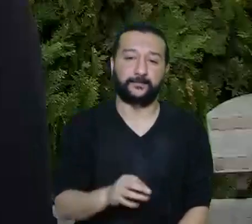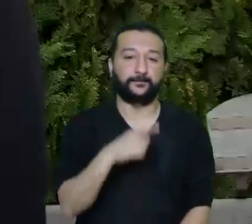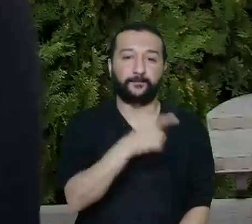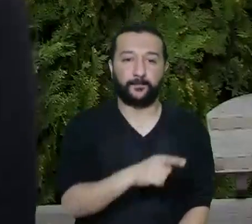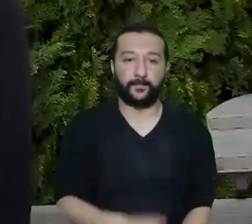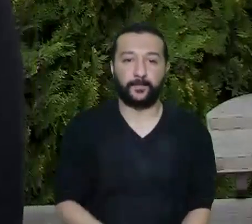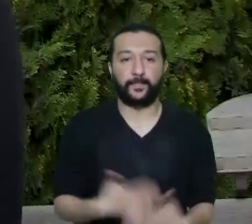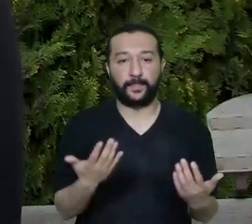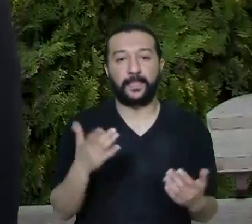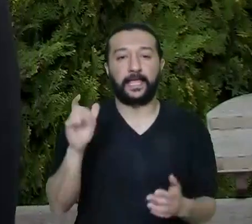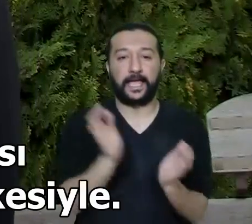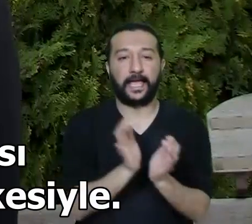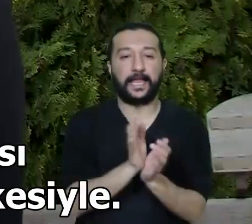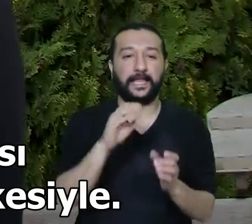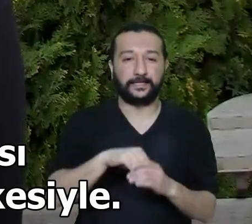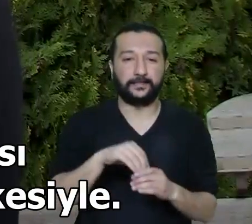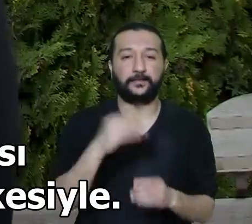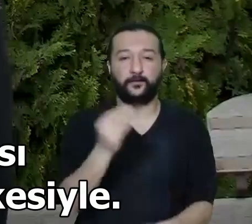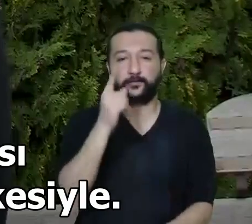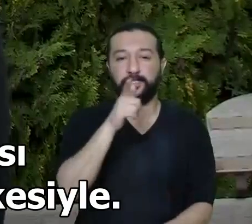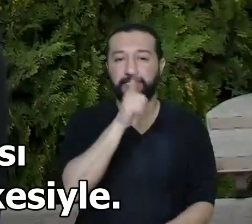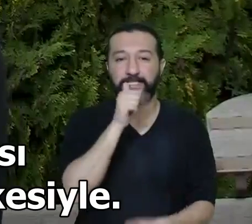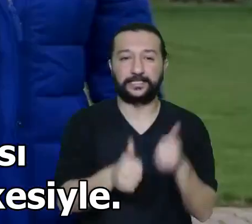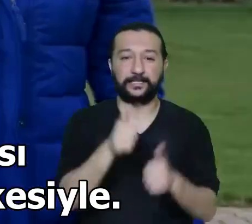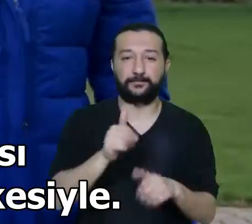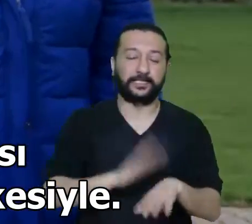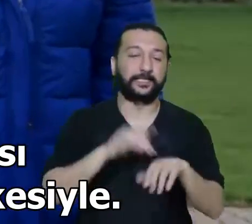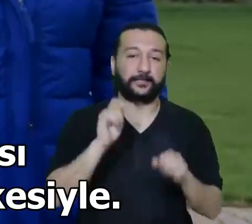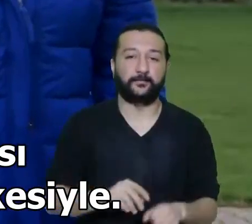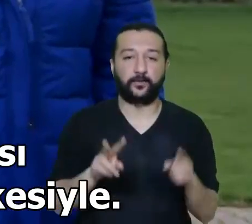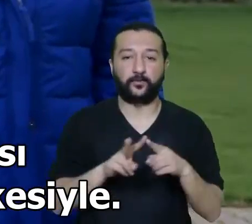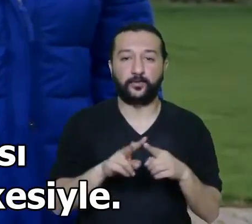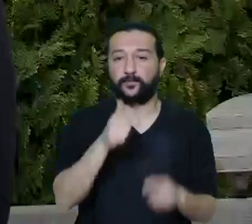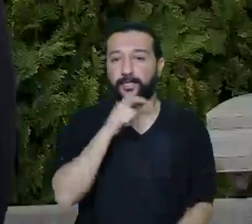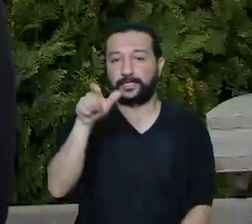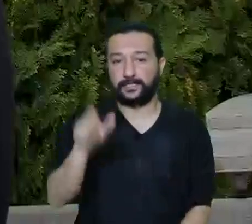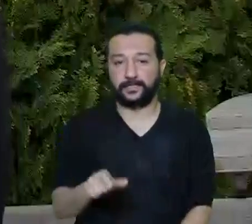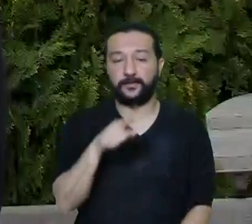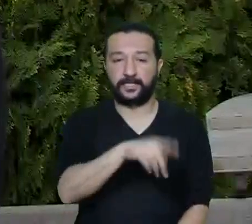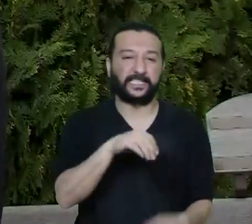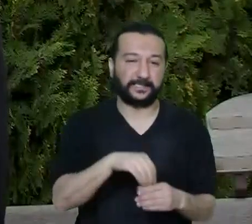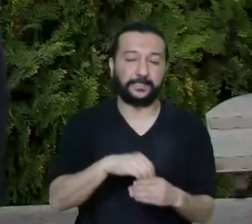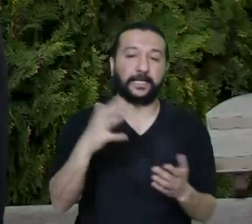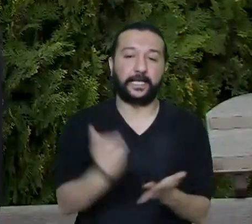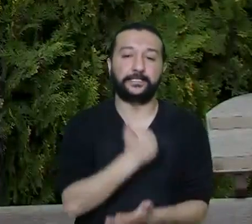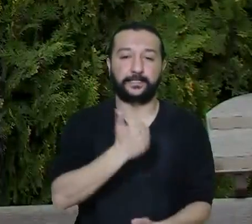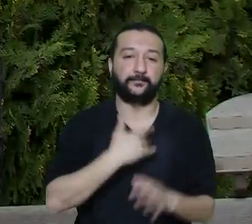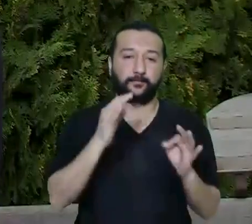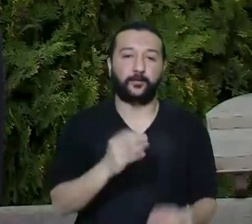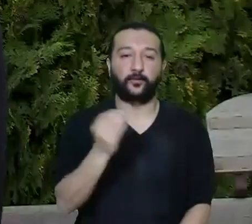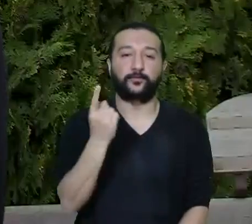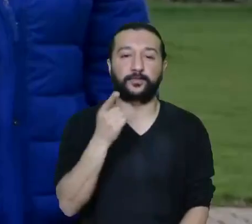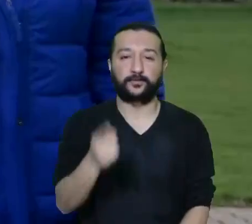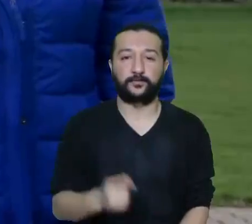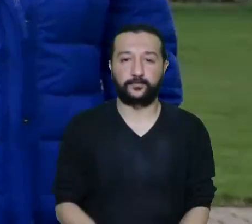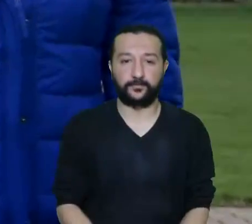şey işte bu aile arasında küçücük bir ses yarışması yaptık da Nurhan Bey'in kiriyokisiyle. Orada kazandım öyle küçük bir